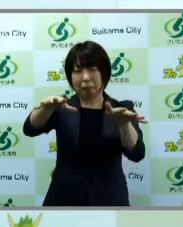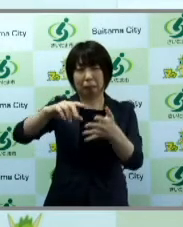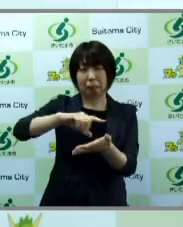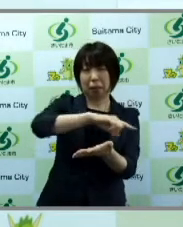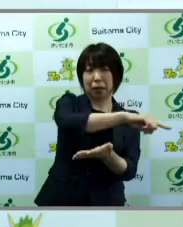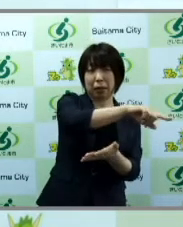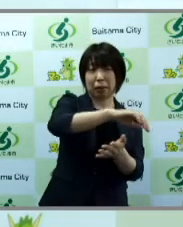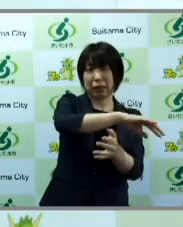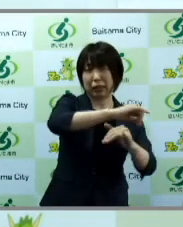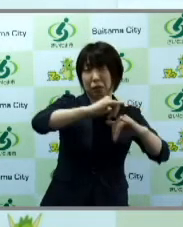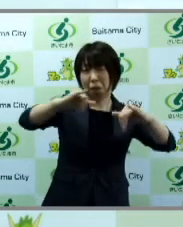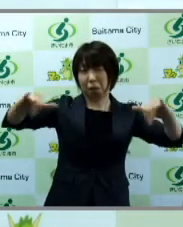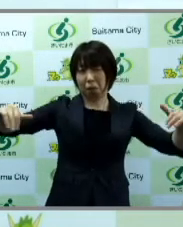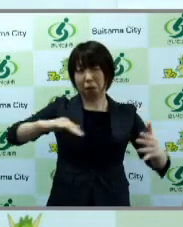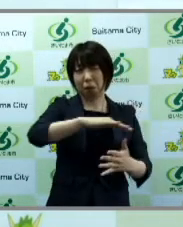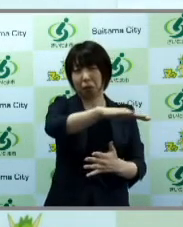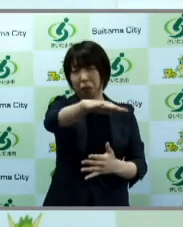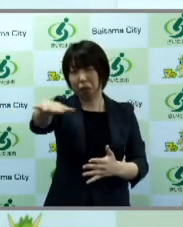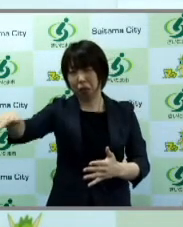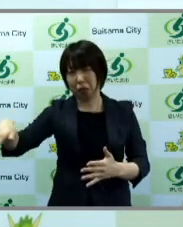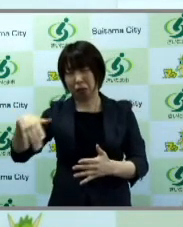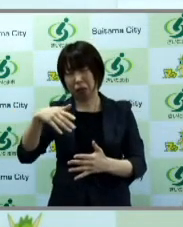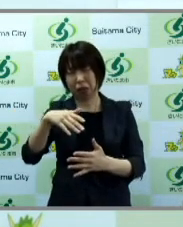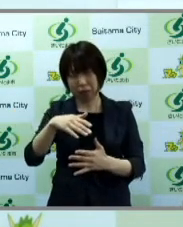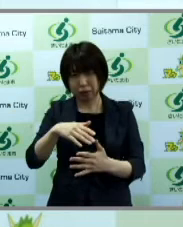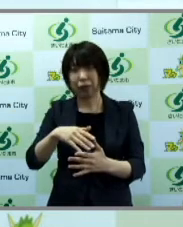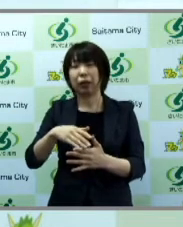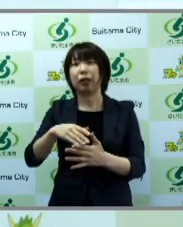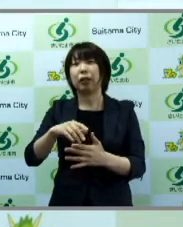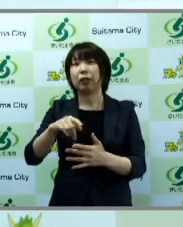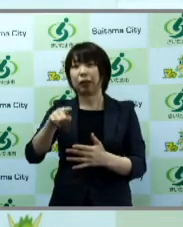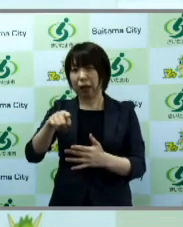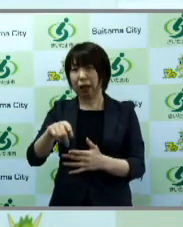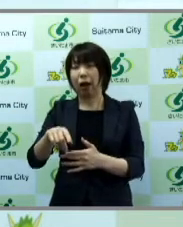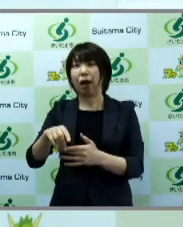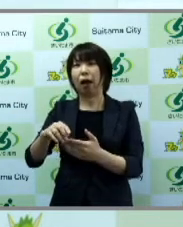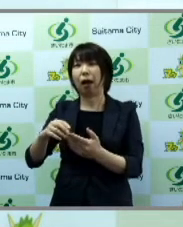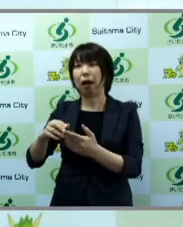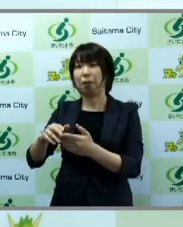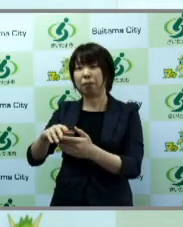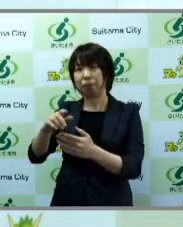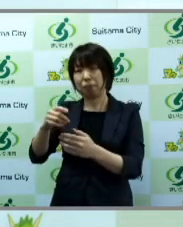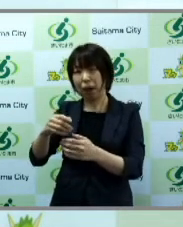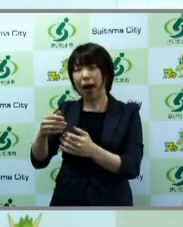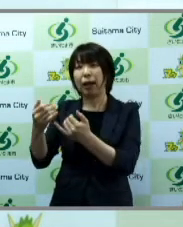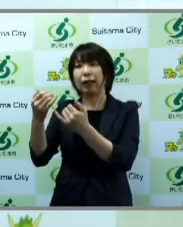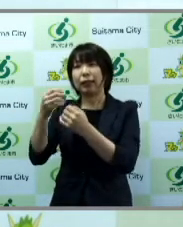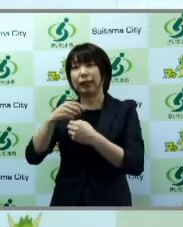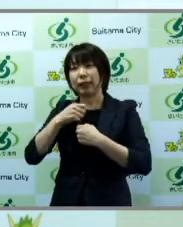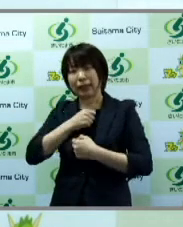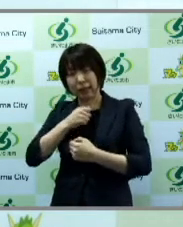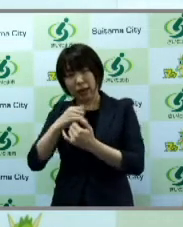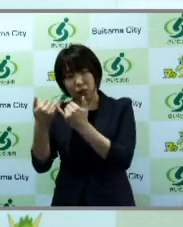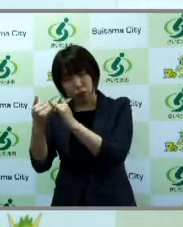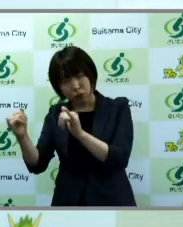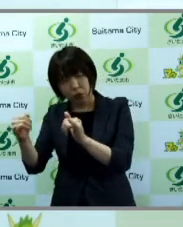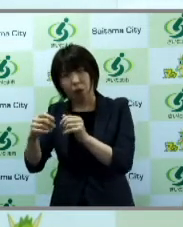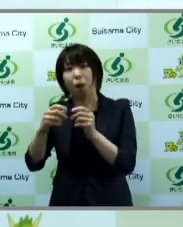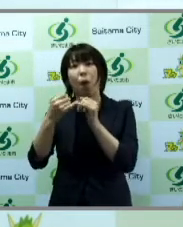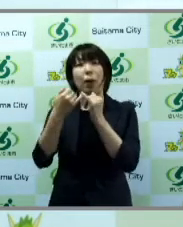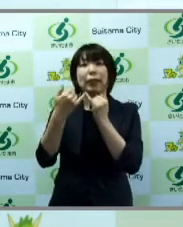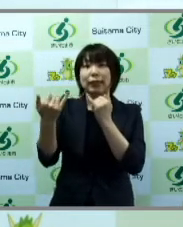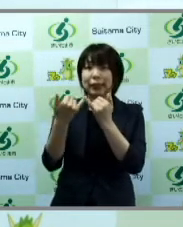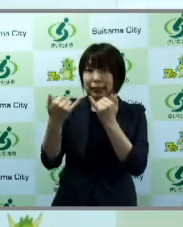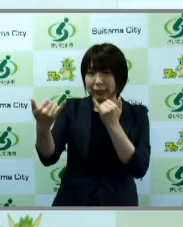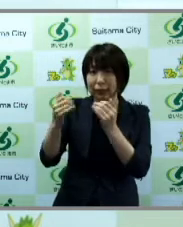人のところに、こう避難させていただくであるとか、あるいは親戚のところに避難をさせていただく